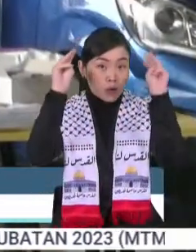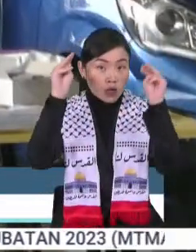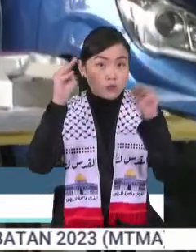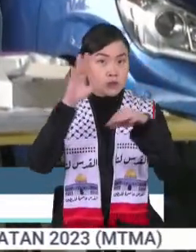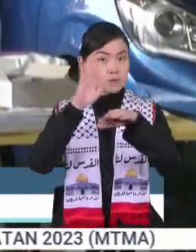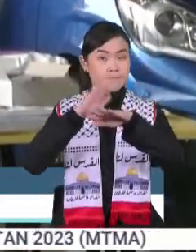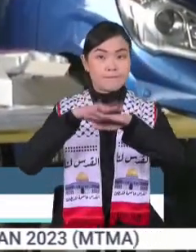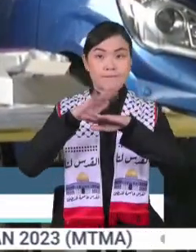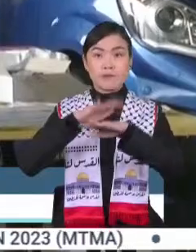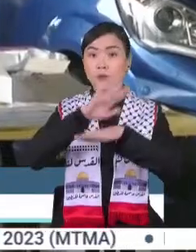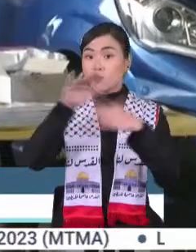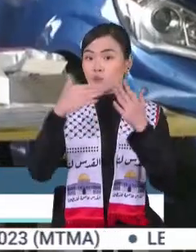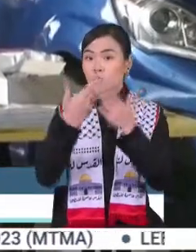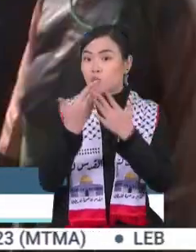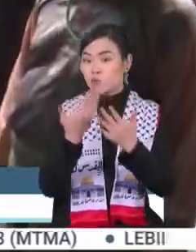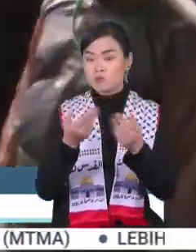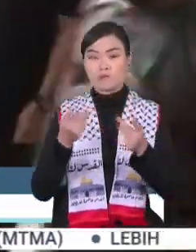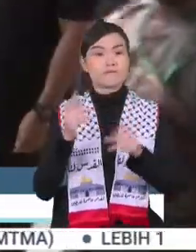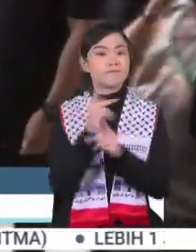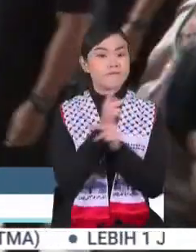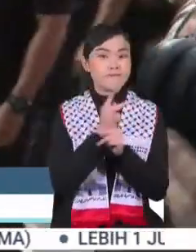ramai untuk terus menjaga